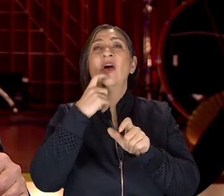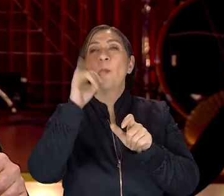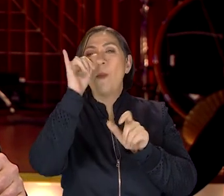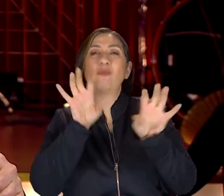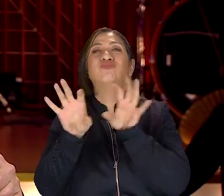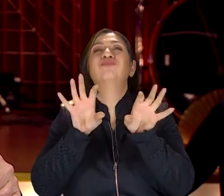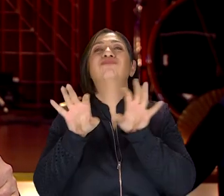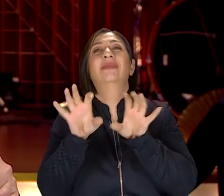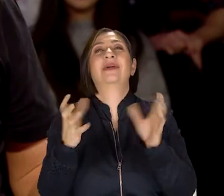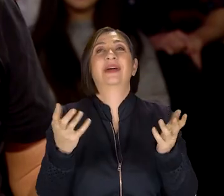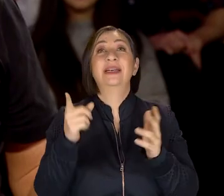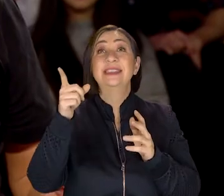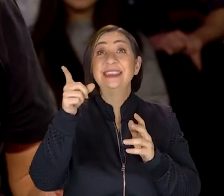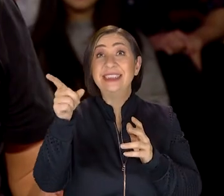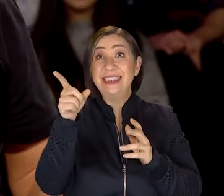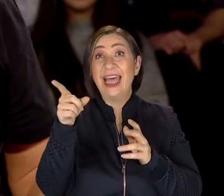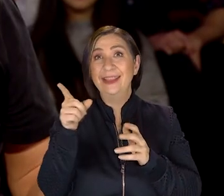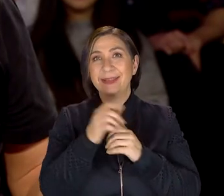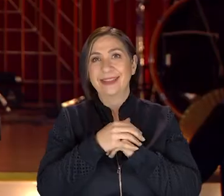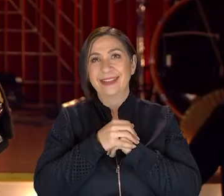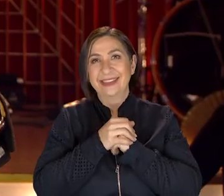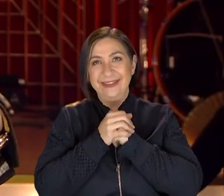twerk. Sen...